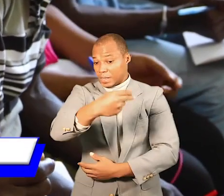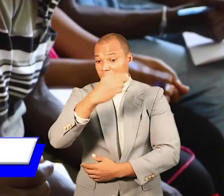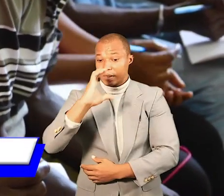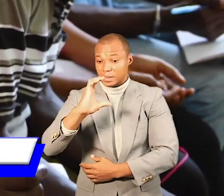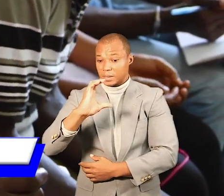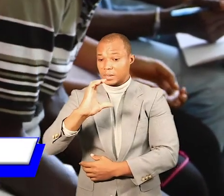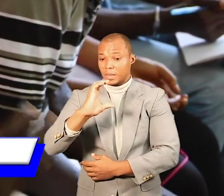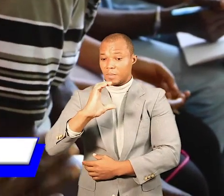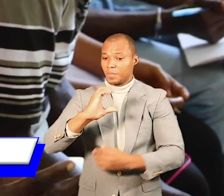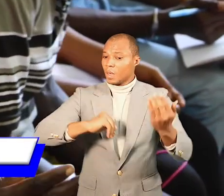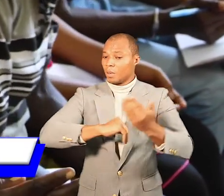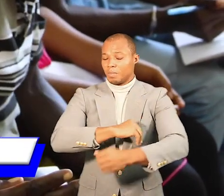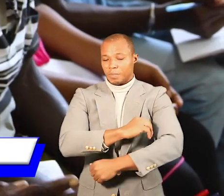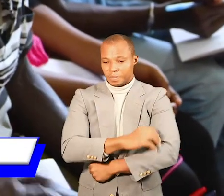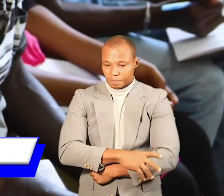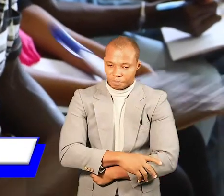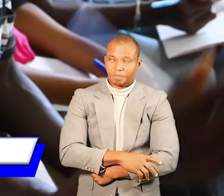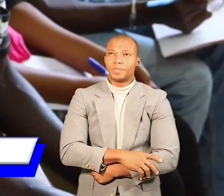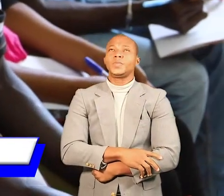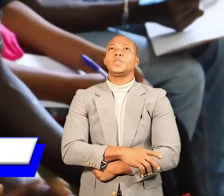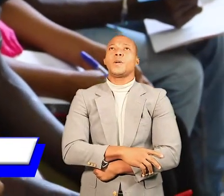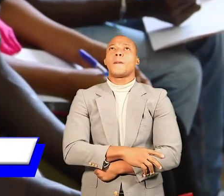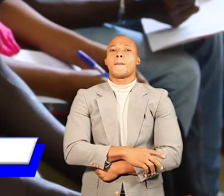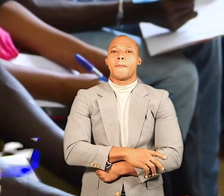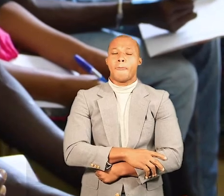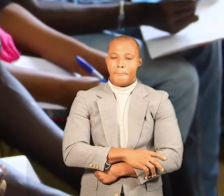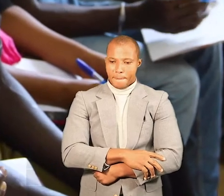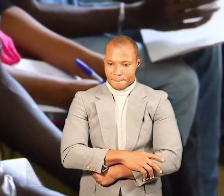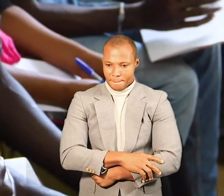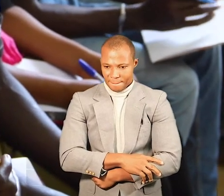qui handicap de toute façon.